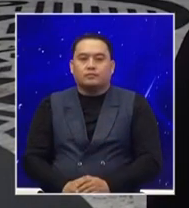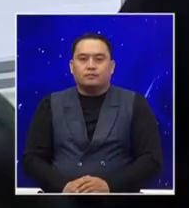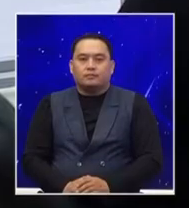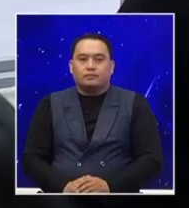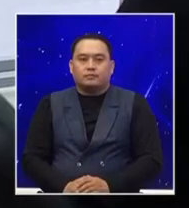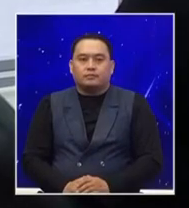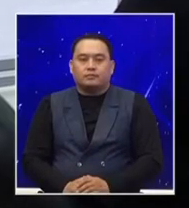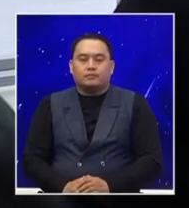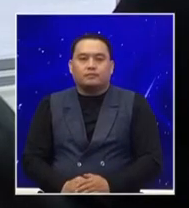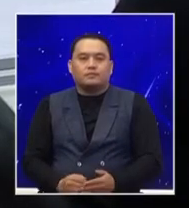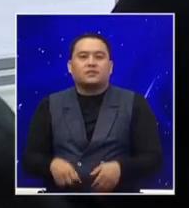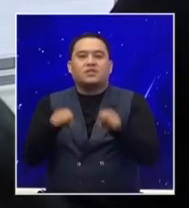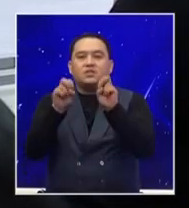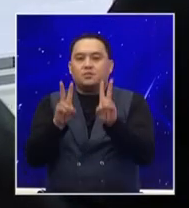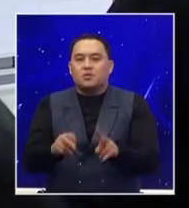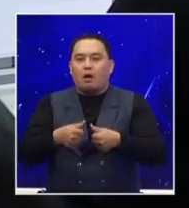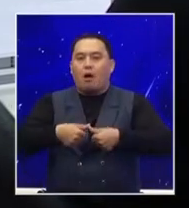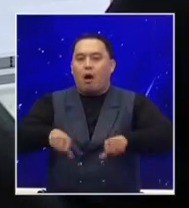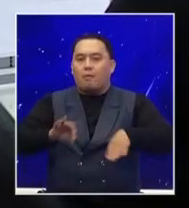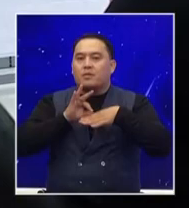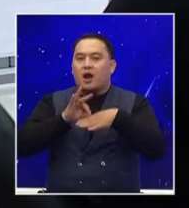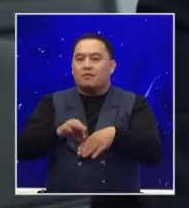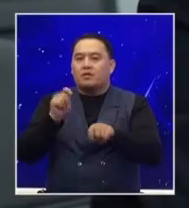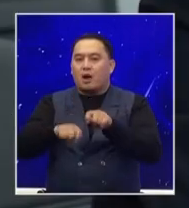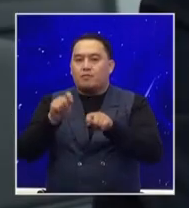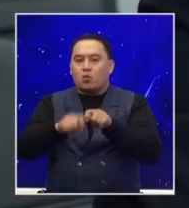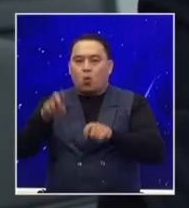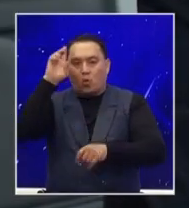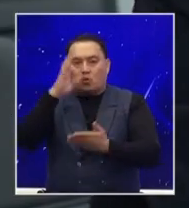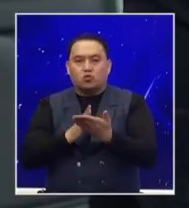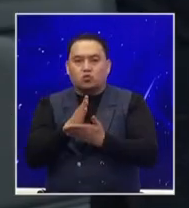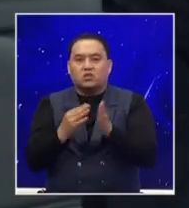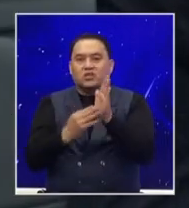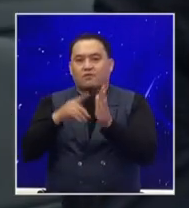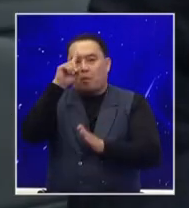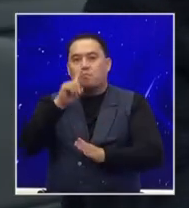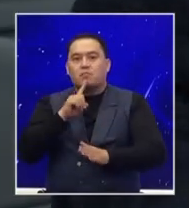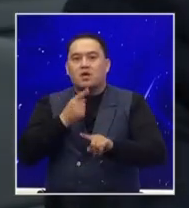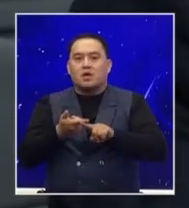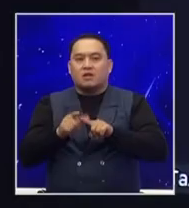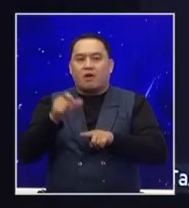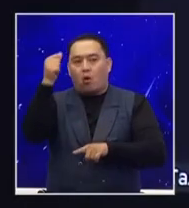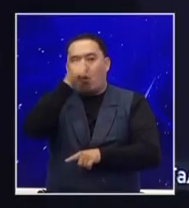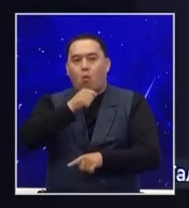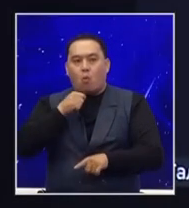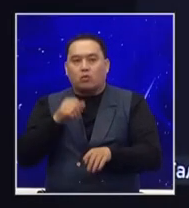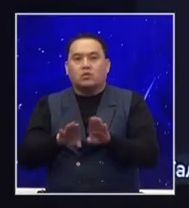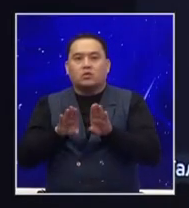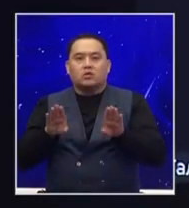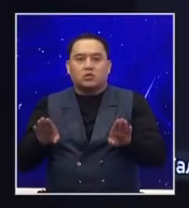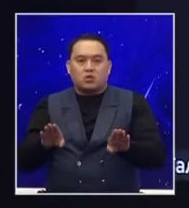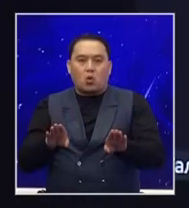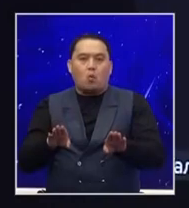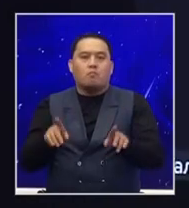законодательством. Специальной комиссии проводится анализ работы госслужащих за 9 месяцев нынешнего года. Так, антилидерами